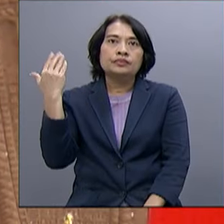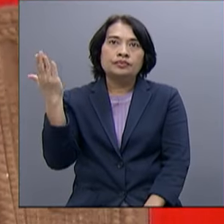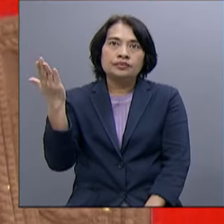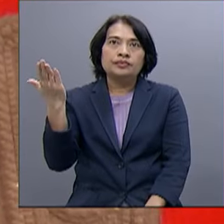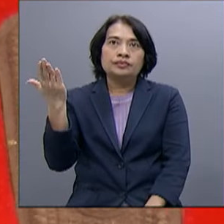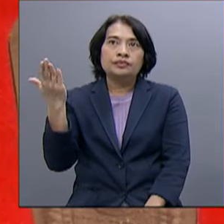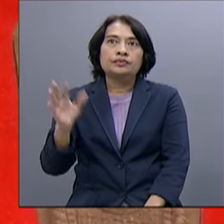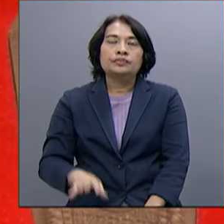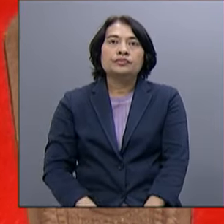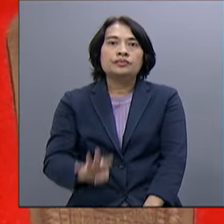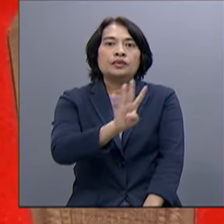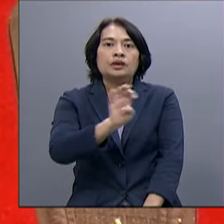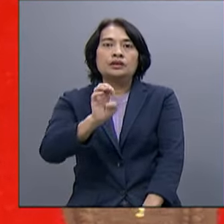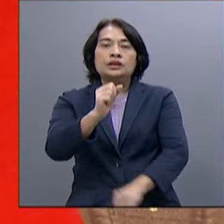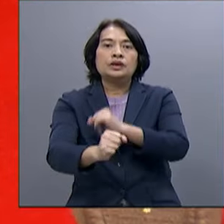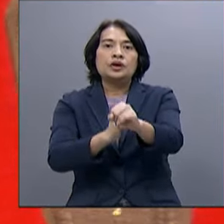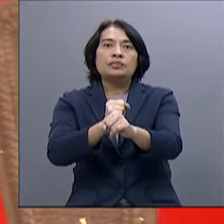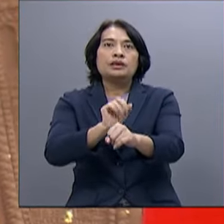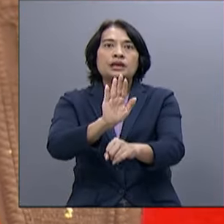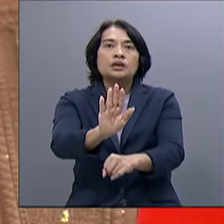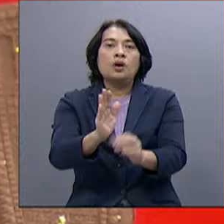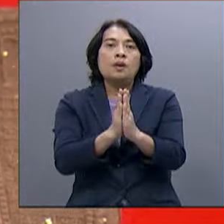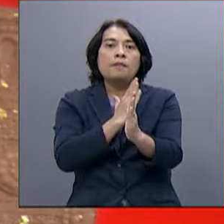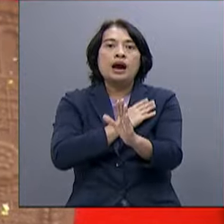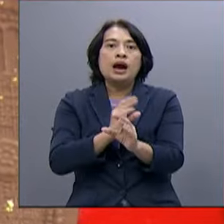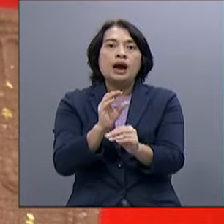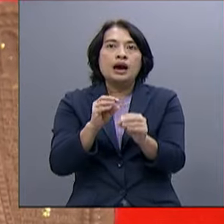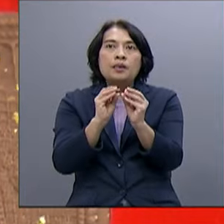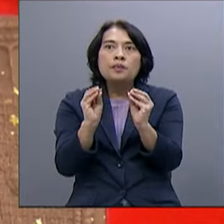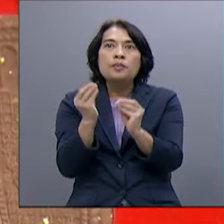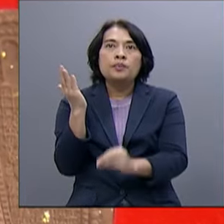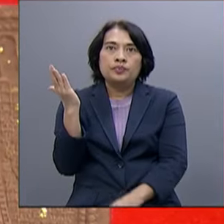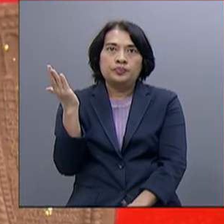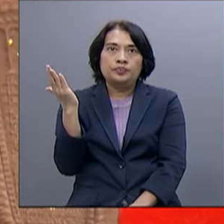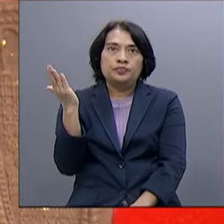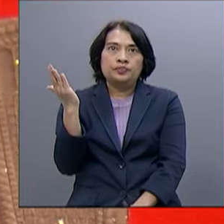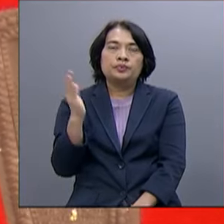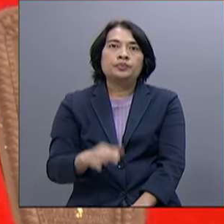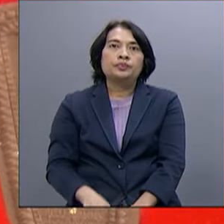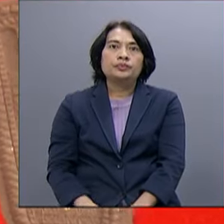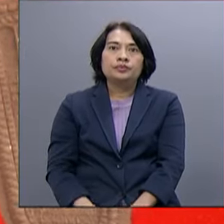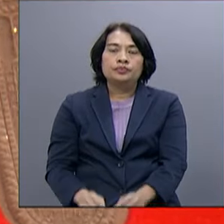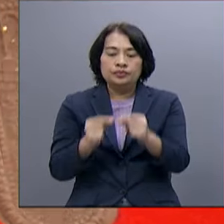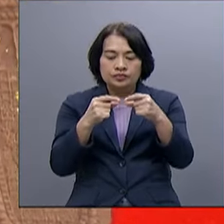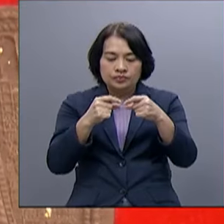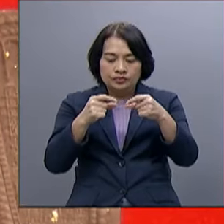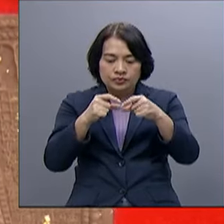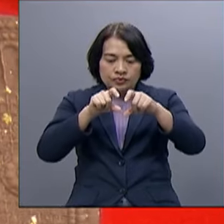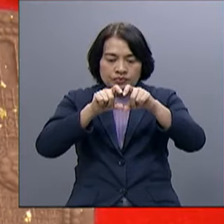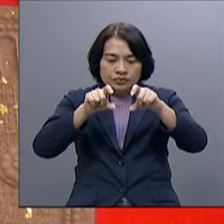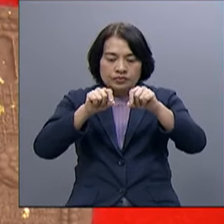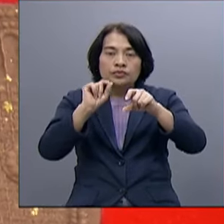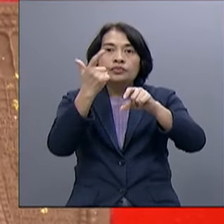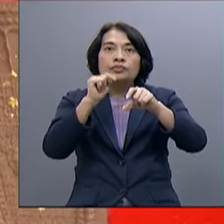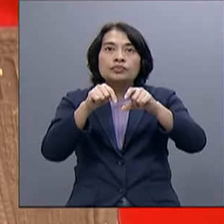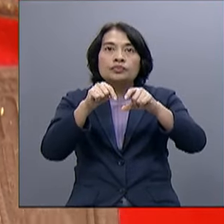คอลเลกชัน400ปี ใช่ครับ นี่ไงมันจะมีความประกายความกลิตเตอร์จากทองคำเปลว ใช่ค่ะแล้วก็เป็นรอยพระพุทธบาทด้ว